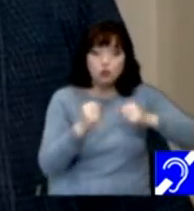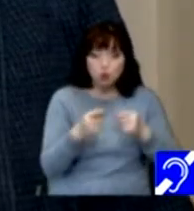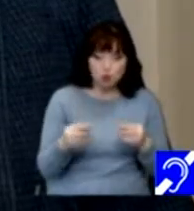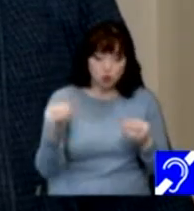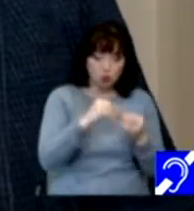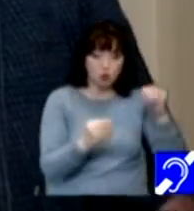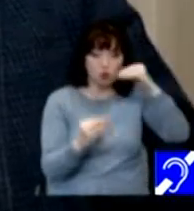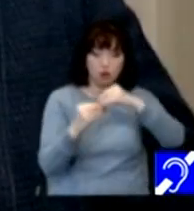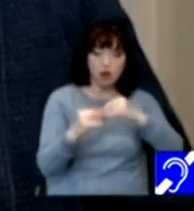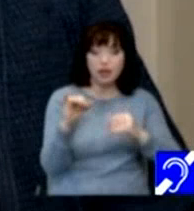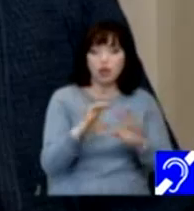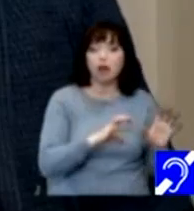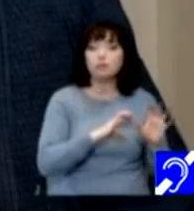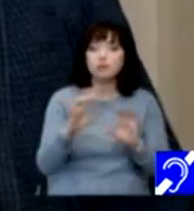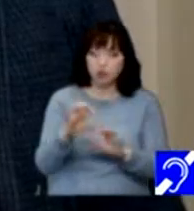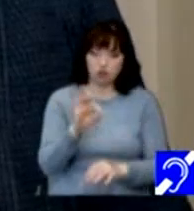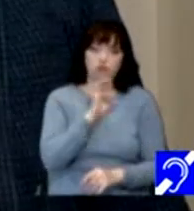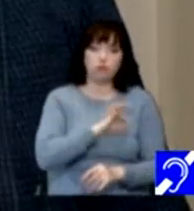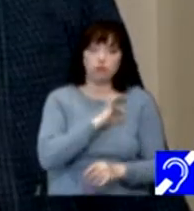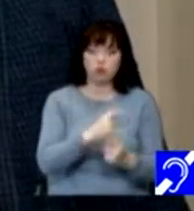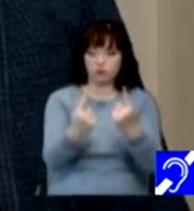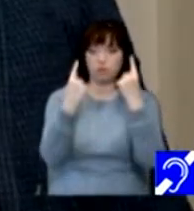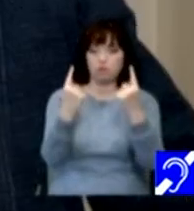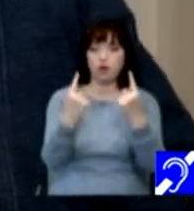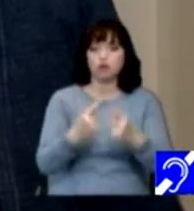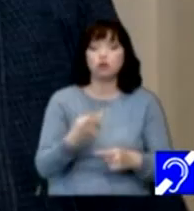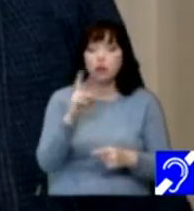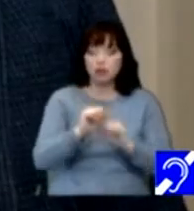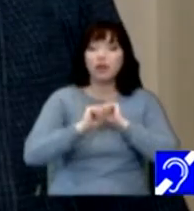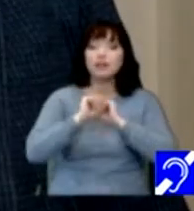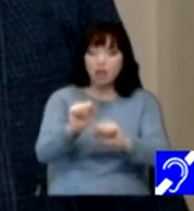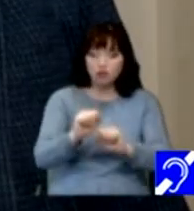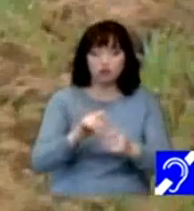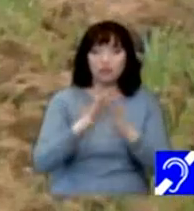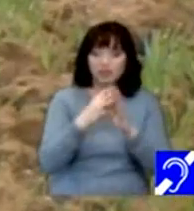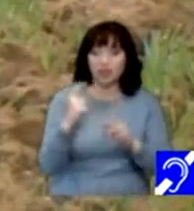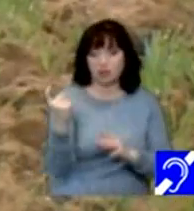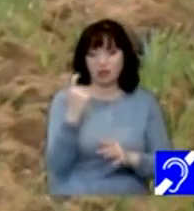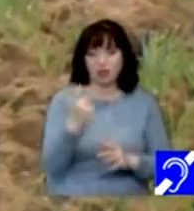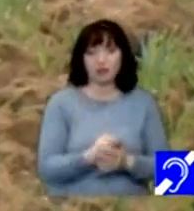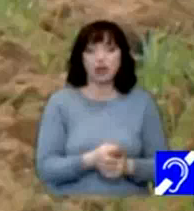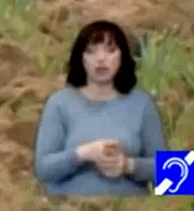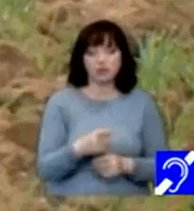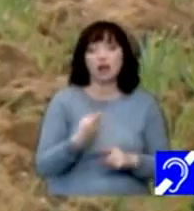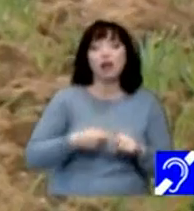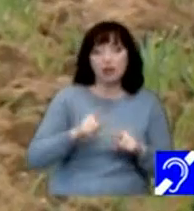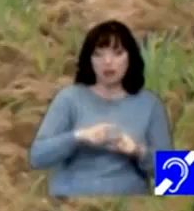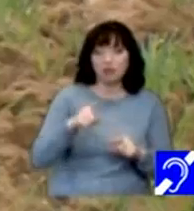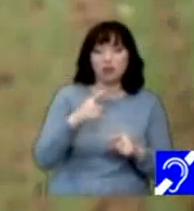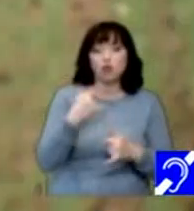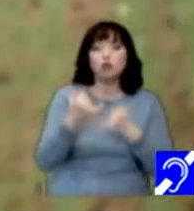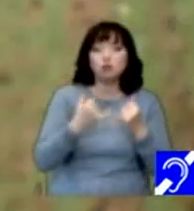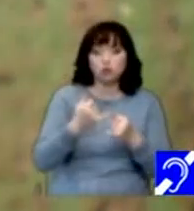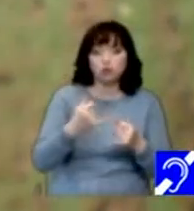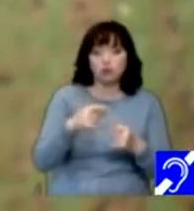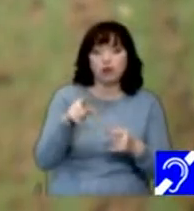și asigură o eficiență maximă pentru a proteja culturile agricole. Serviciul Național Antigrindină acoperă